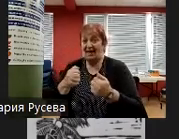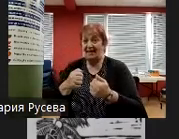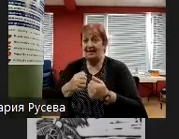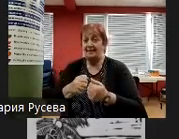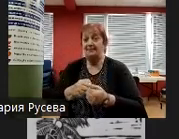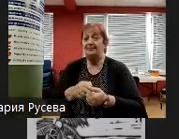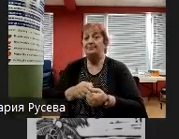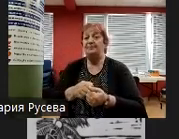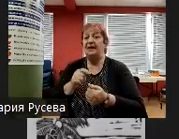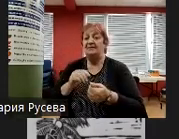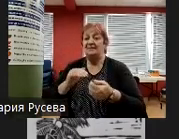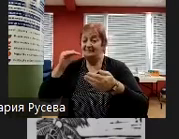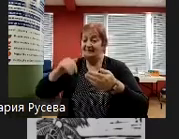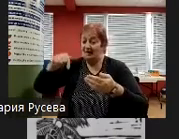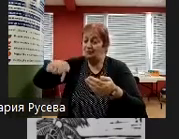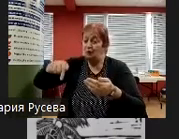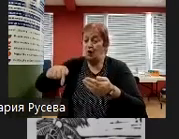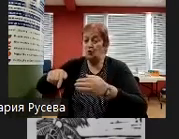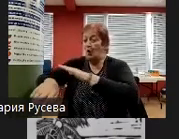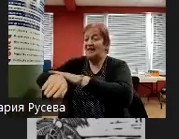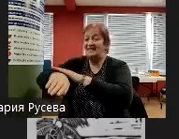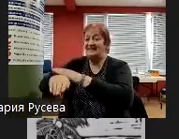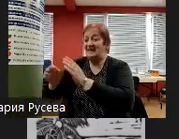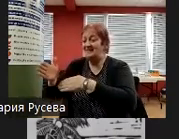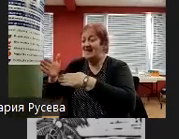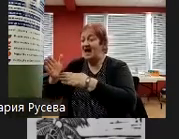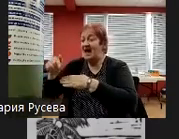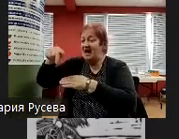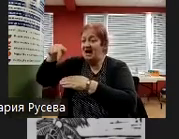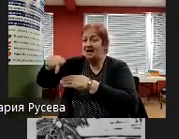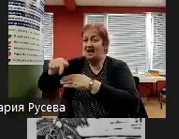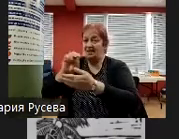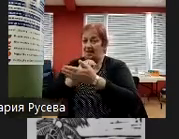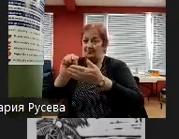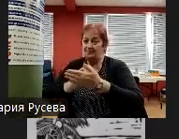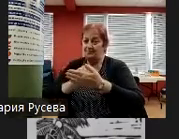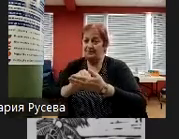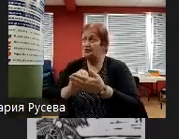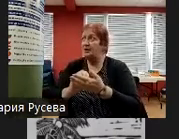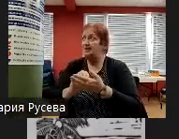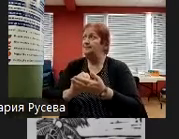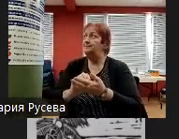В долния десен ъгъл на изображението се натиска плюс и Alt.